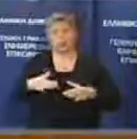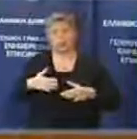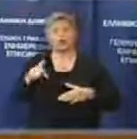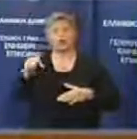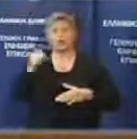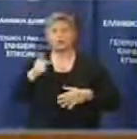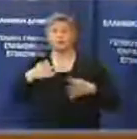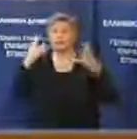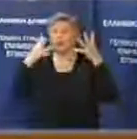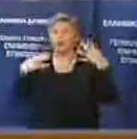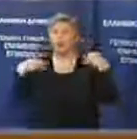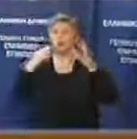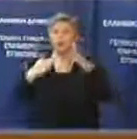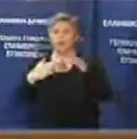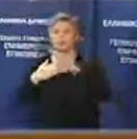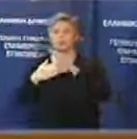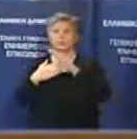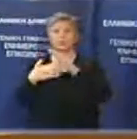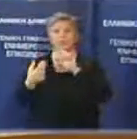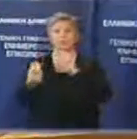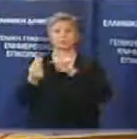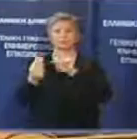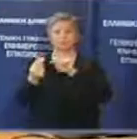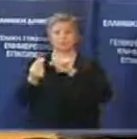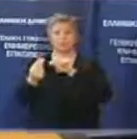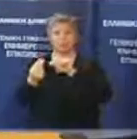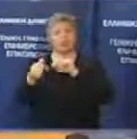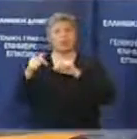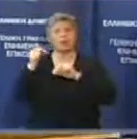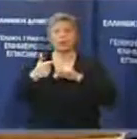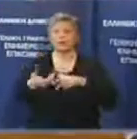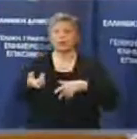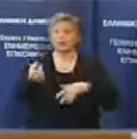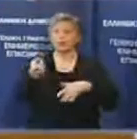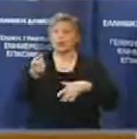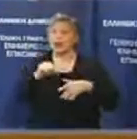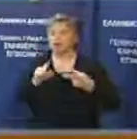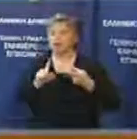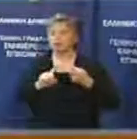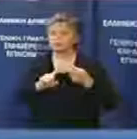άλλα κράτη-μέλη. Είχε επαφή με τον Μάρκ Ρούτε και θα έχει επαφή με την καγκελάριο Μέρκελ εν ώψη της συνόδου?